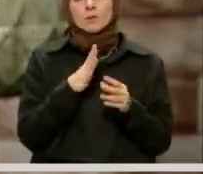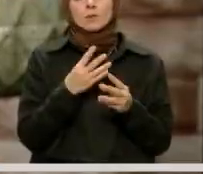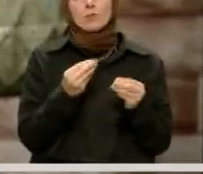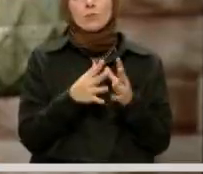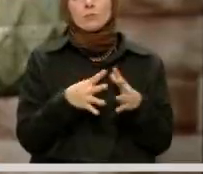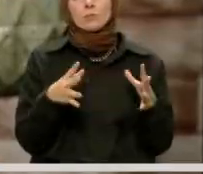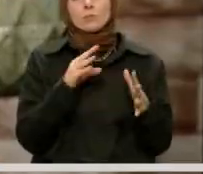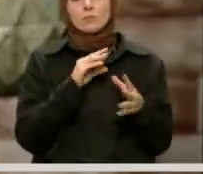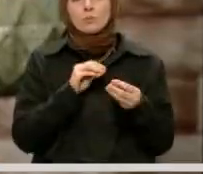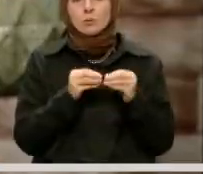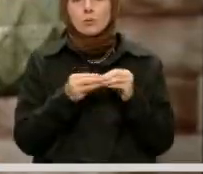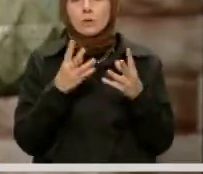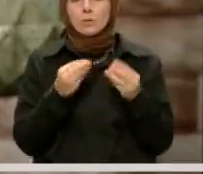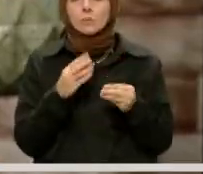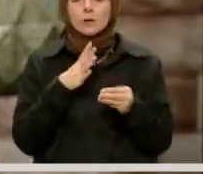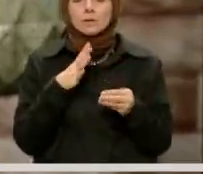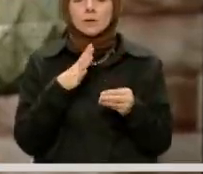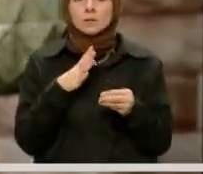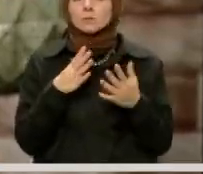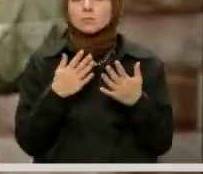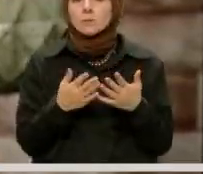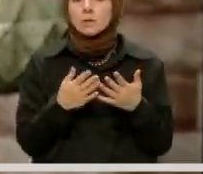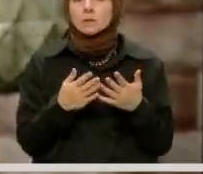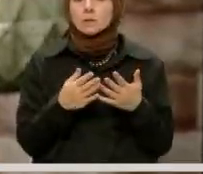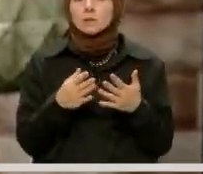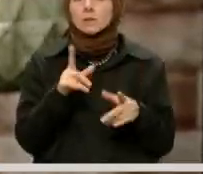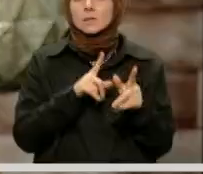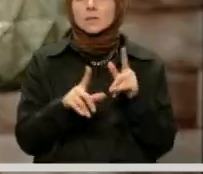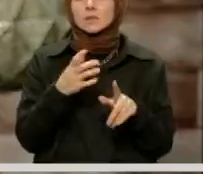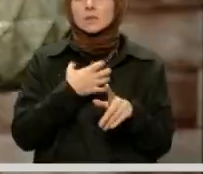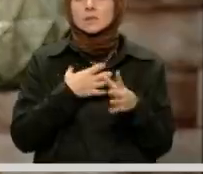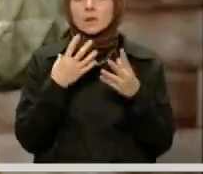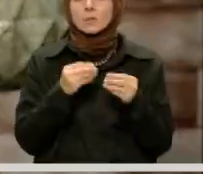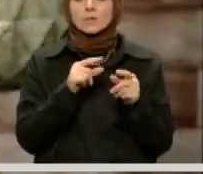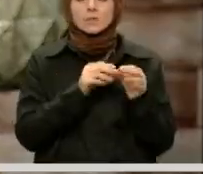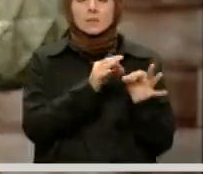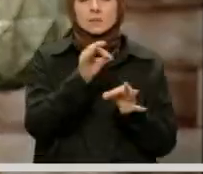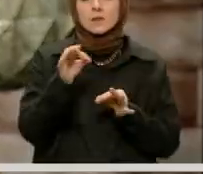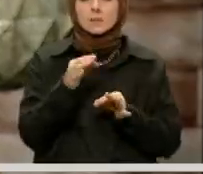bunu deyip kalmamak, bunun ötesine geçip ihtiyaç sahibi insanların ihtiyacını gidermek,